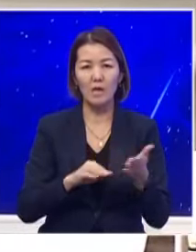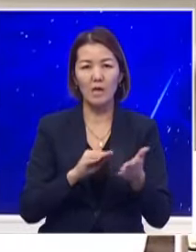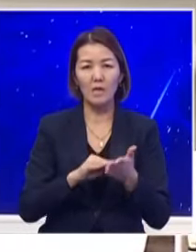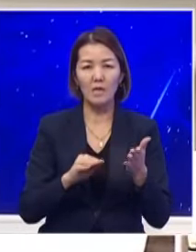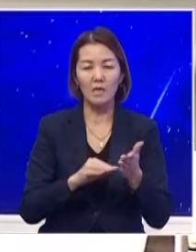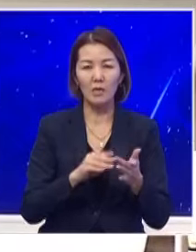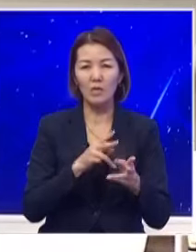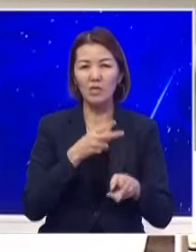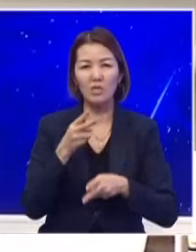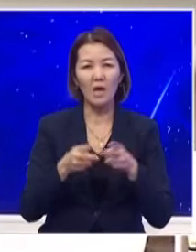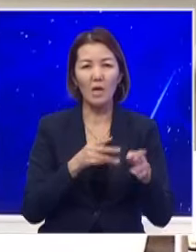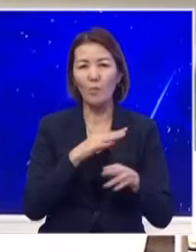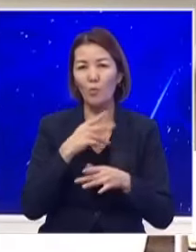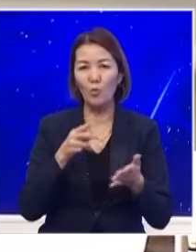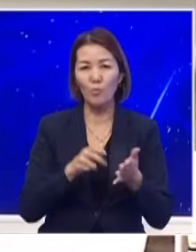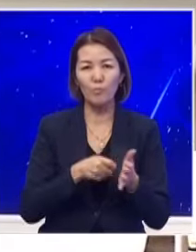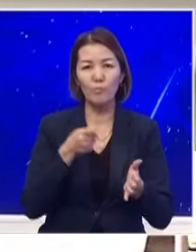көп түскендіктен